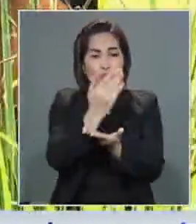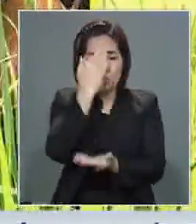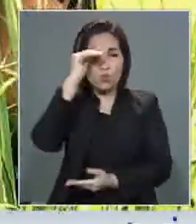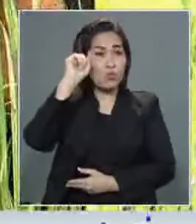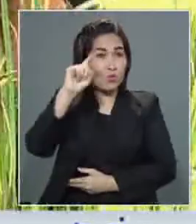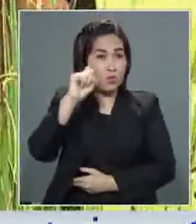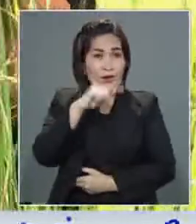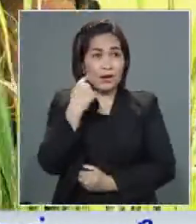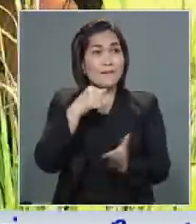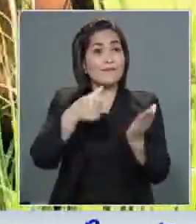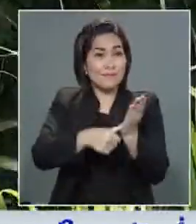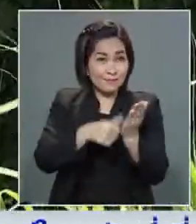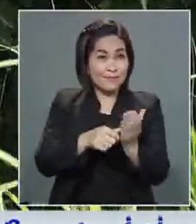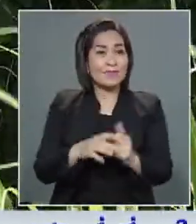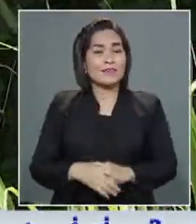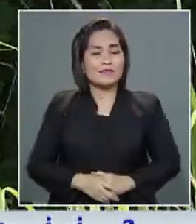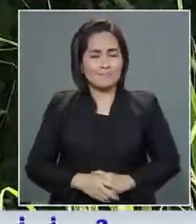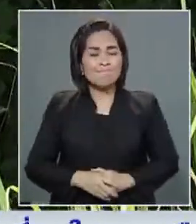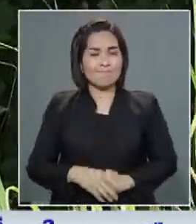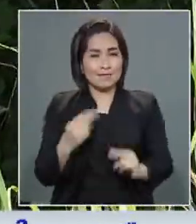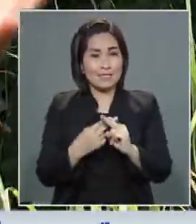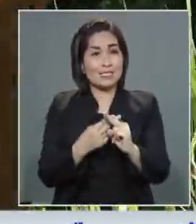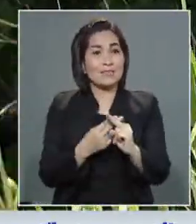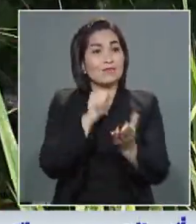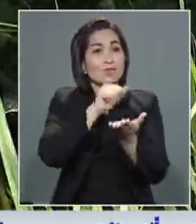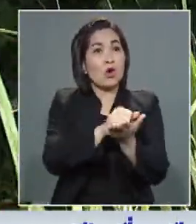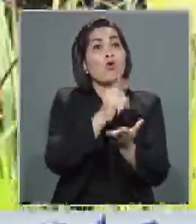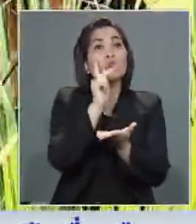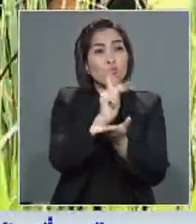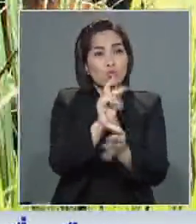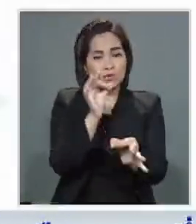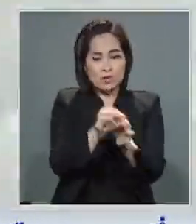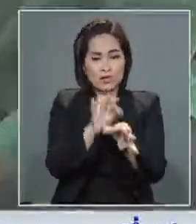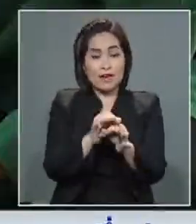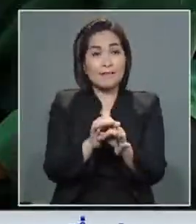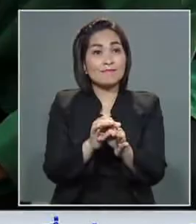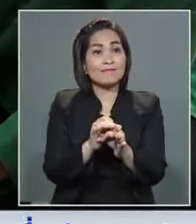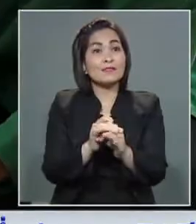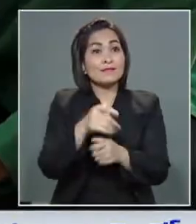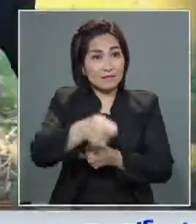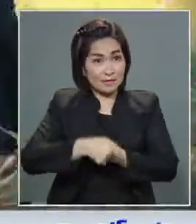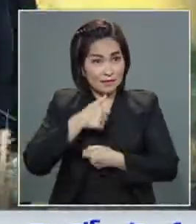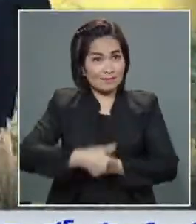บไหม อ๋อ ค่ะแล้วก็เลยไปลงกู้ไว้ ที่ไหนคะ ที่ทกสค่ะแล้วก็ได้มา